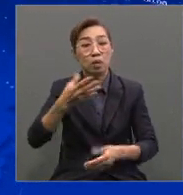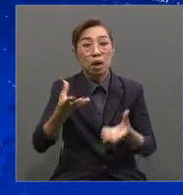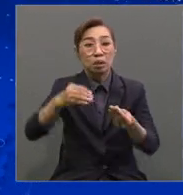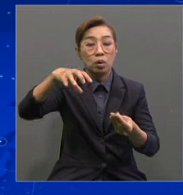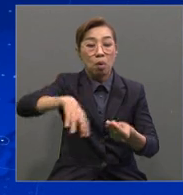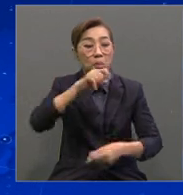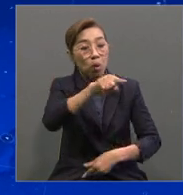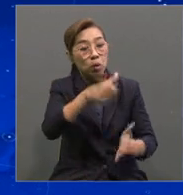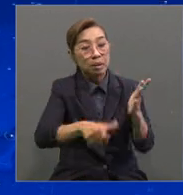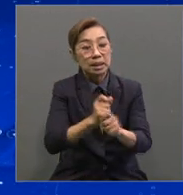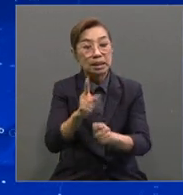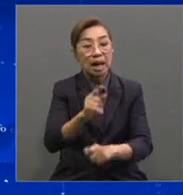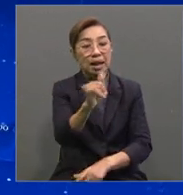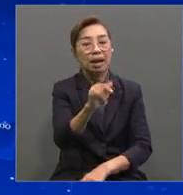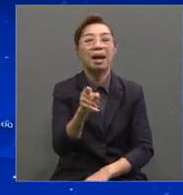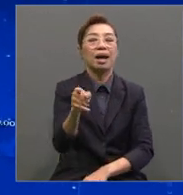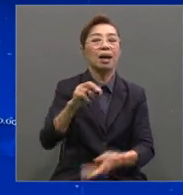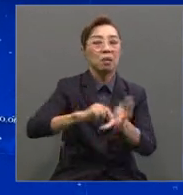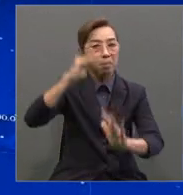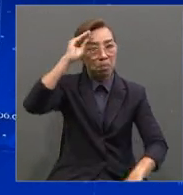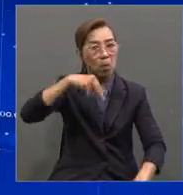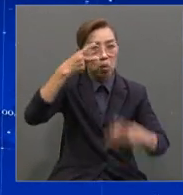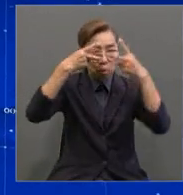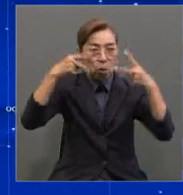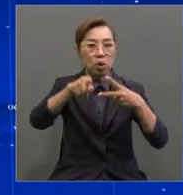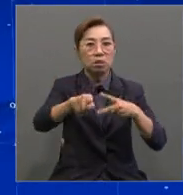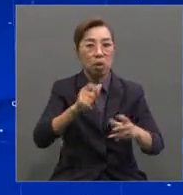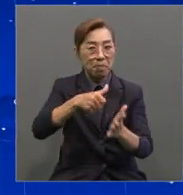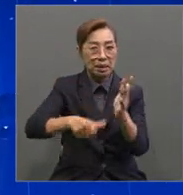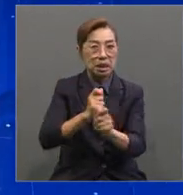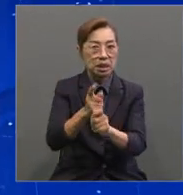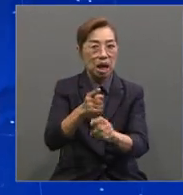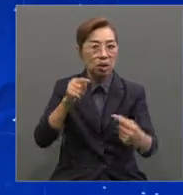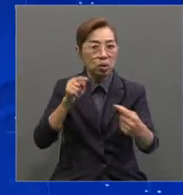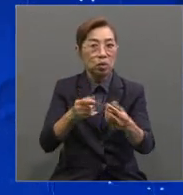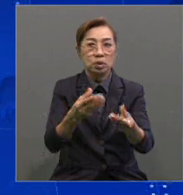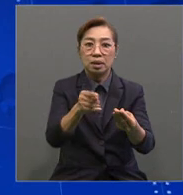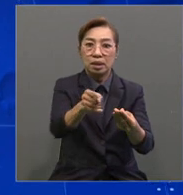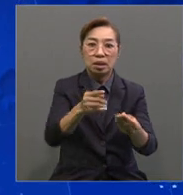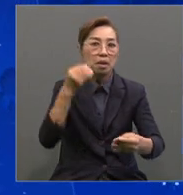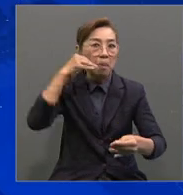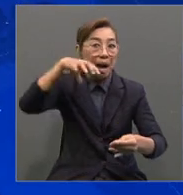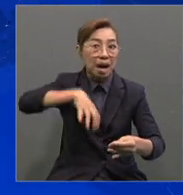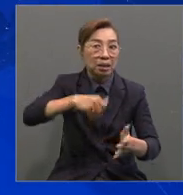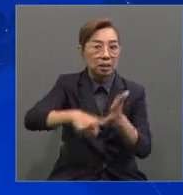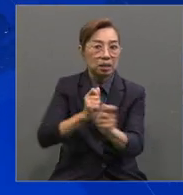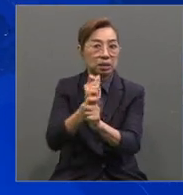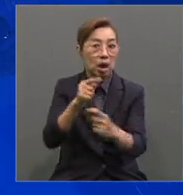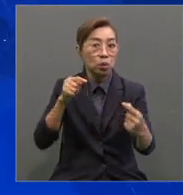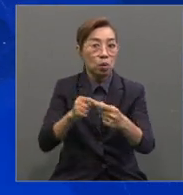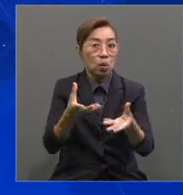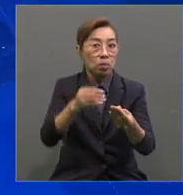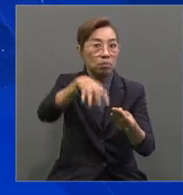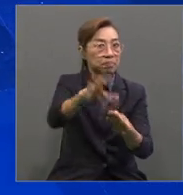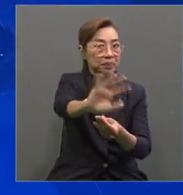เลยนะอืรู้ไว้เลยว่ามันเป็นมิจฉาาชีพนะคะหรือว่าเก็บภาษีสิ่งปลูกสร้างอันนี้ไม่ใช่จากกรมที่ดินอย่างเด็ดขาดนะ